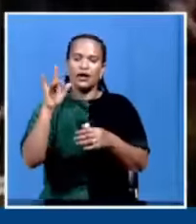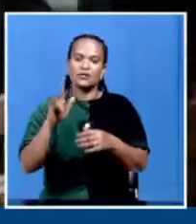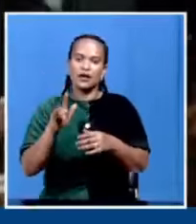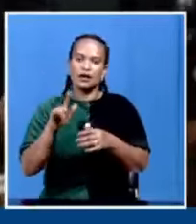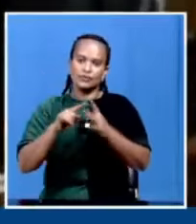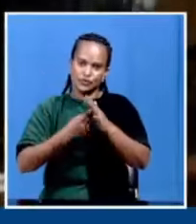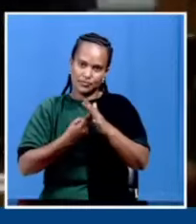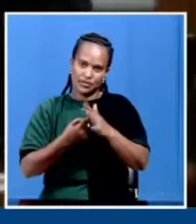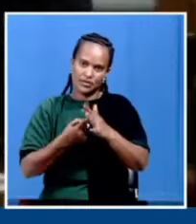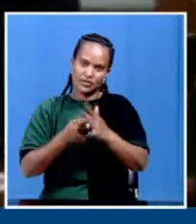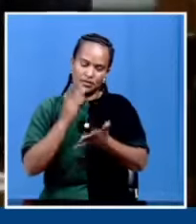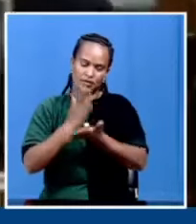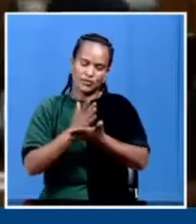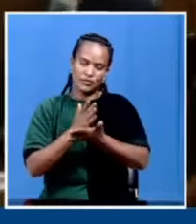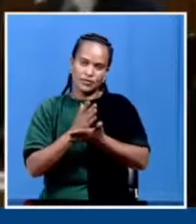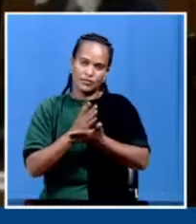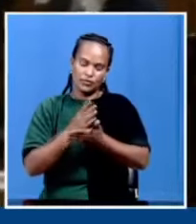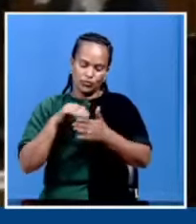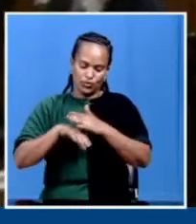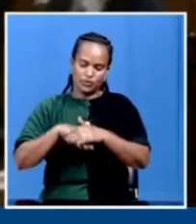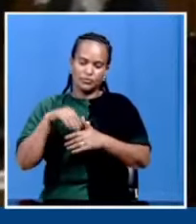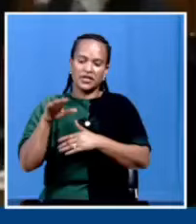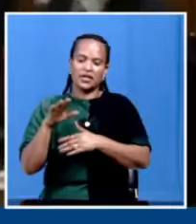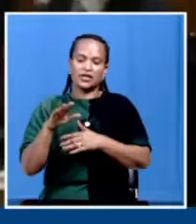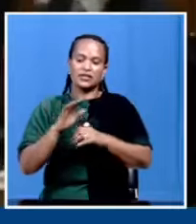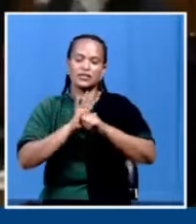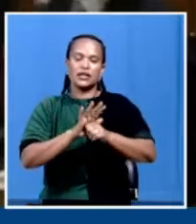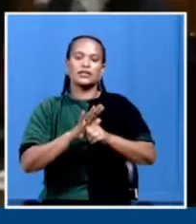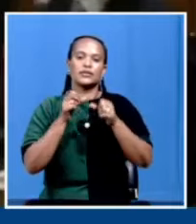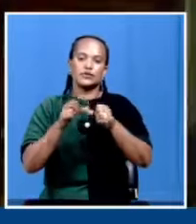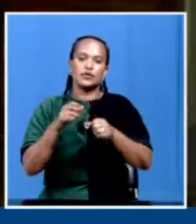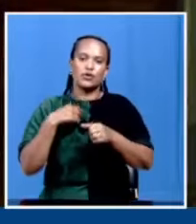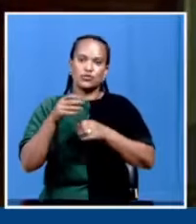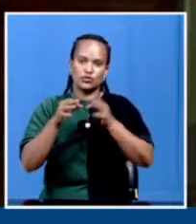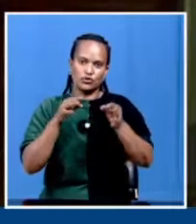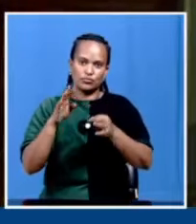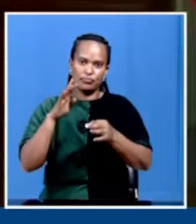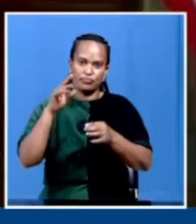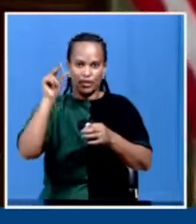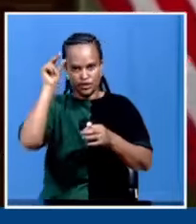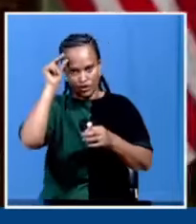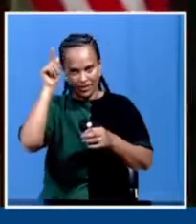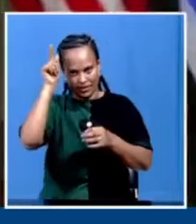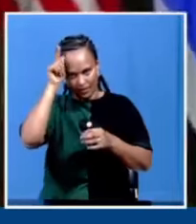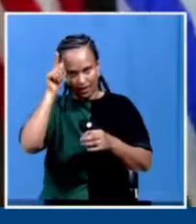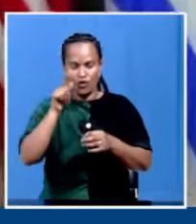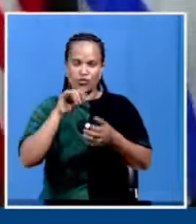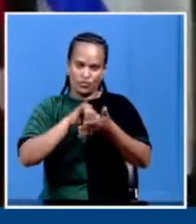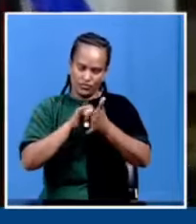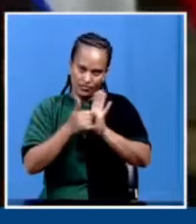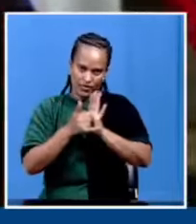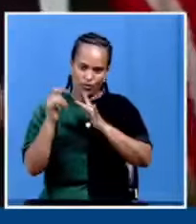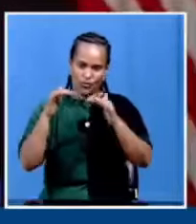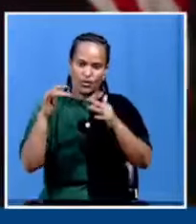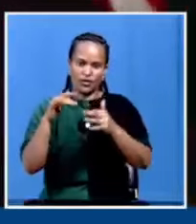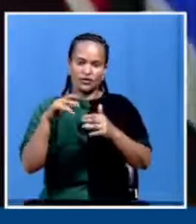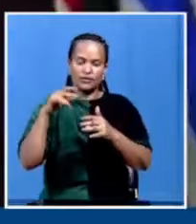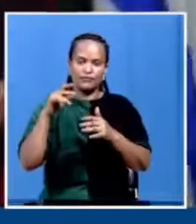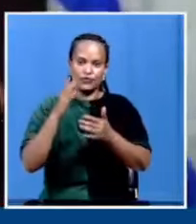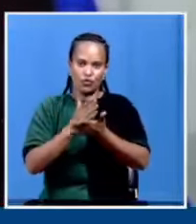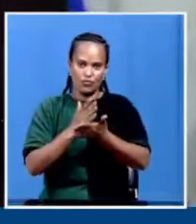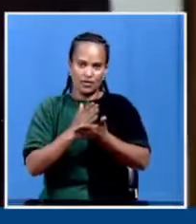ካብዝ ጀመራት ሒዙ ደው ንኽብል ብውሽጠን ብደገን ጸቕጢ በጽሖ ምህላው ዝገለጹ ቤንጃሚን ኔታንያሁ ብግዶም ኩናት ደው